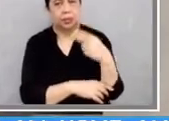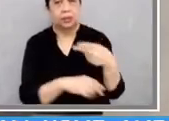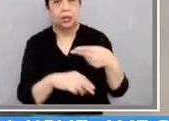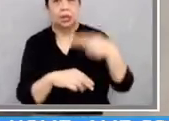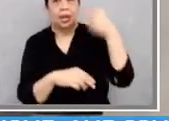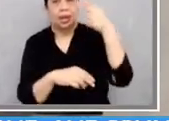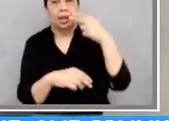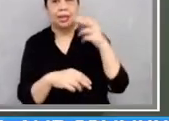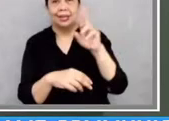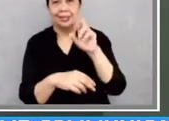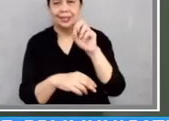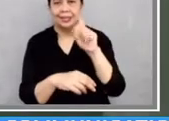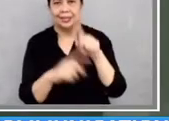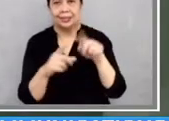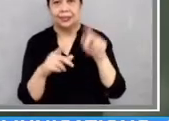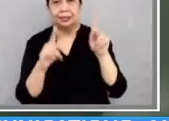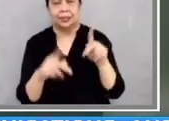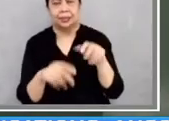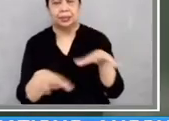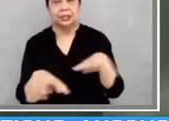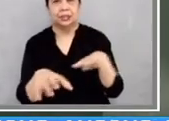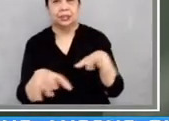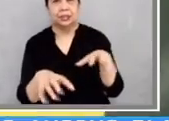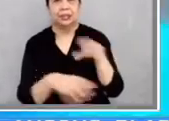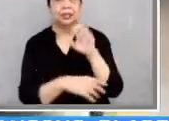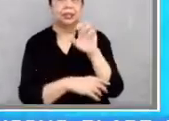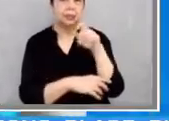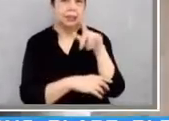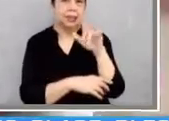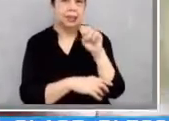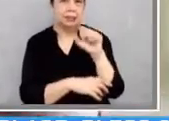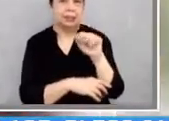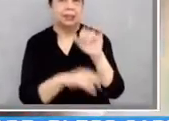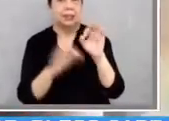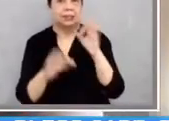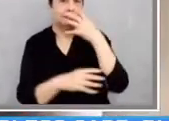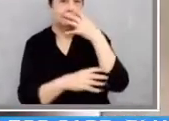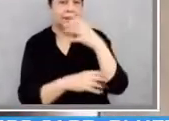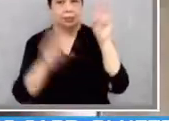epilepsy na mag-seizure kapag mainit ang panahon.